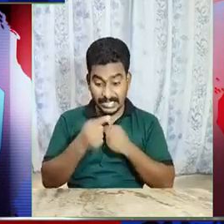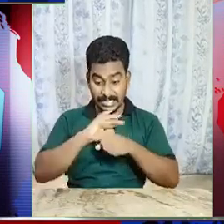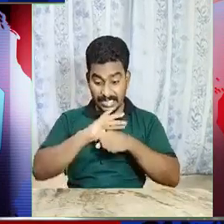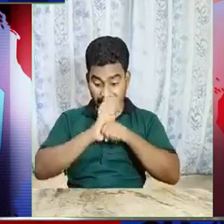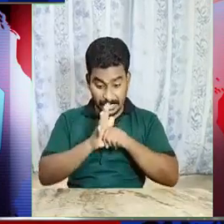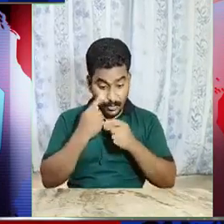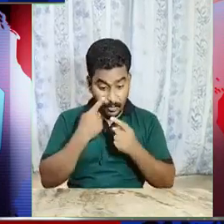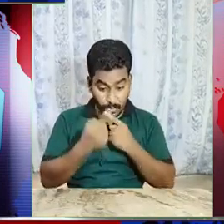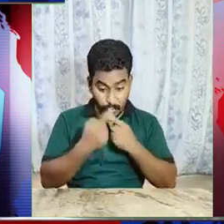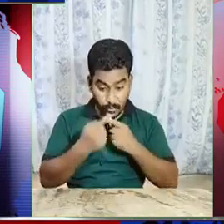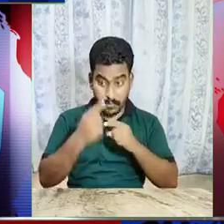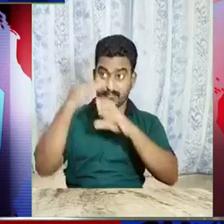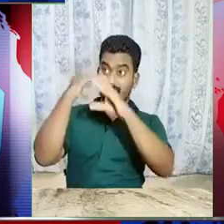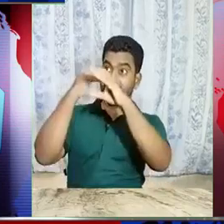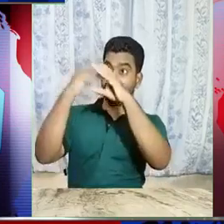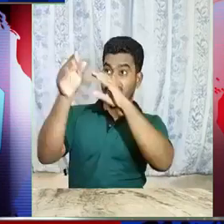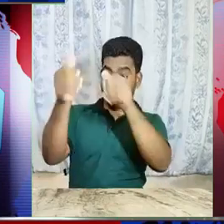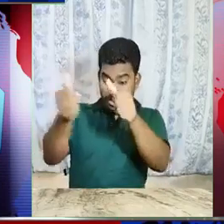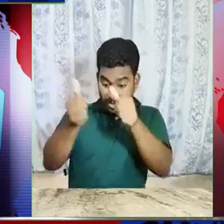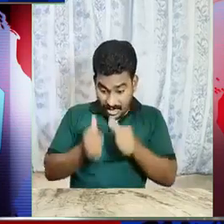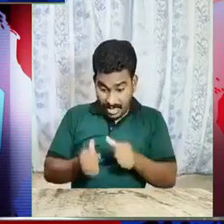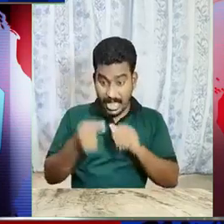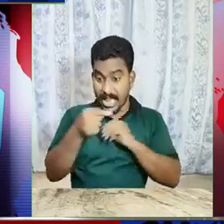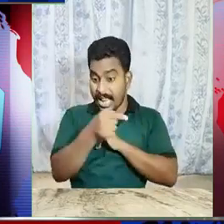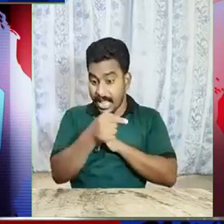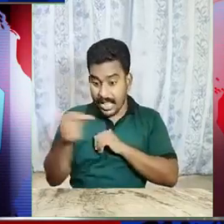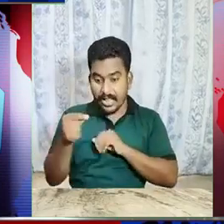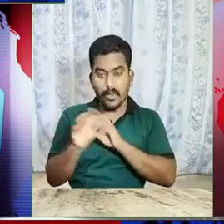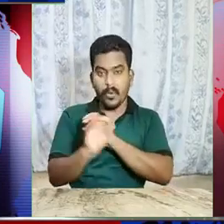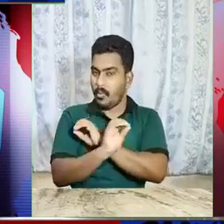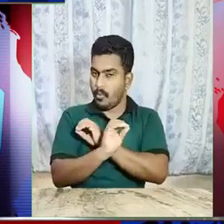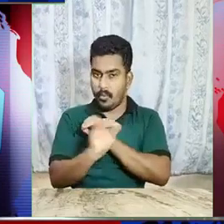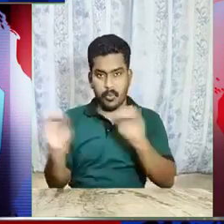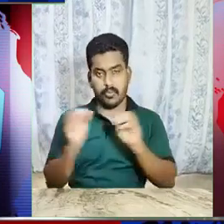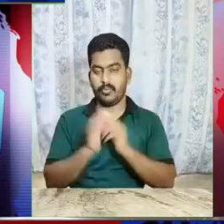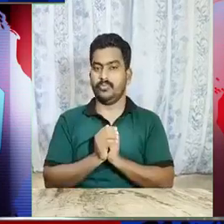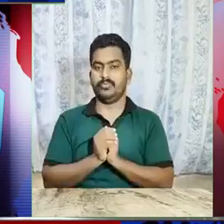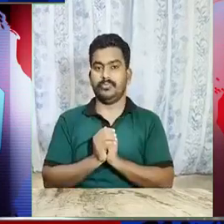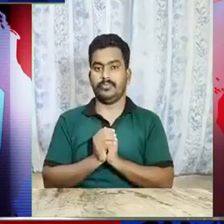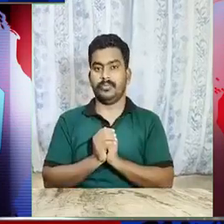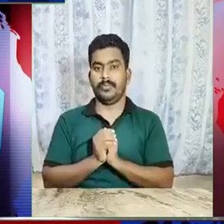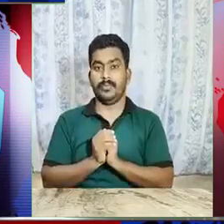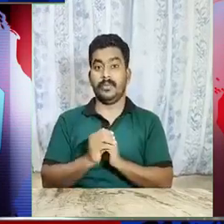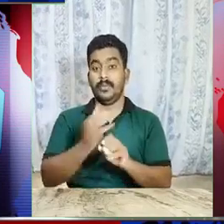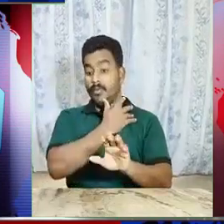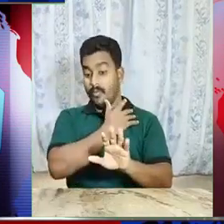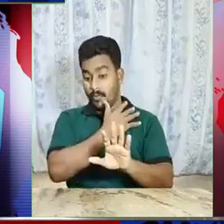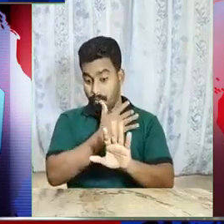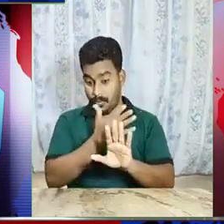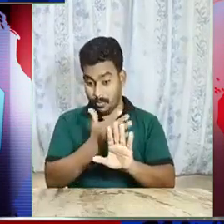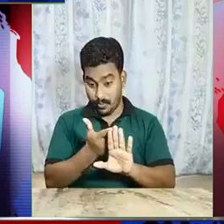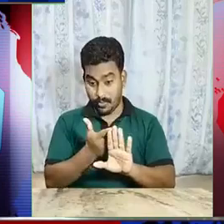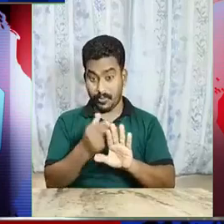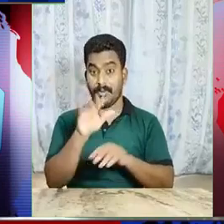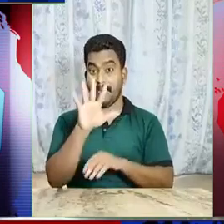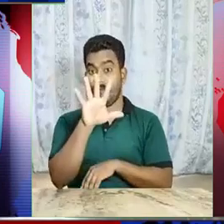ഇന്ന് രോഗബാധയുള്ള ആരുടെയും പരിശോധനാ ഫലം നെഗറ്റീവായി വന്നിട്ടില്ല.